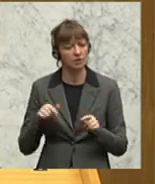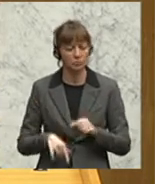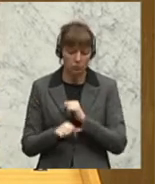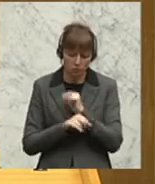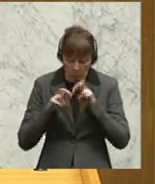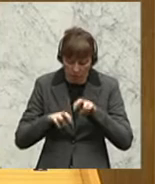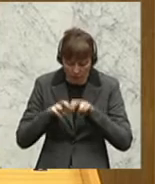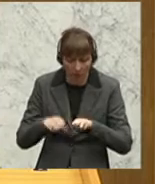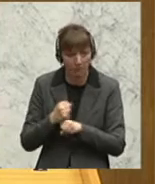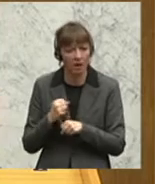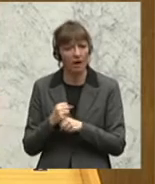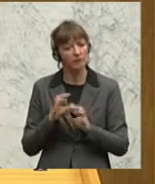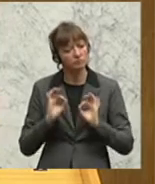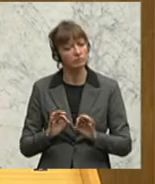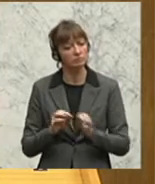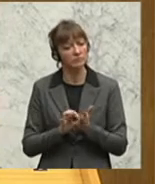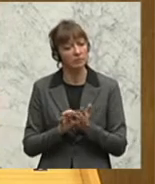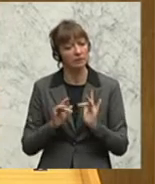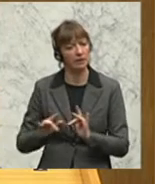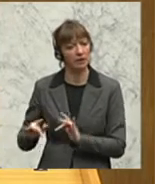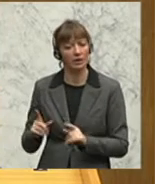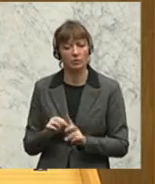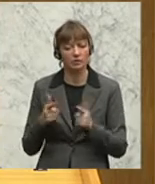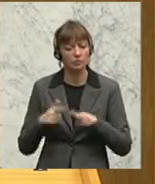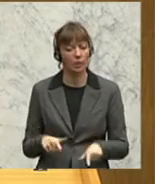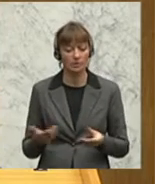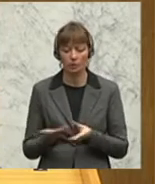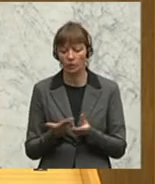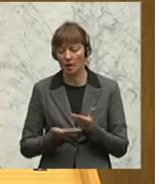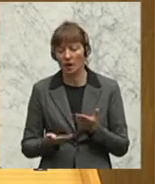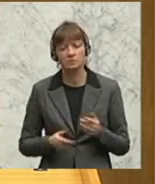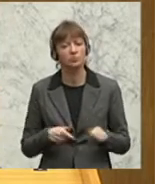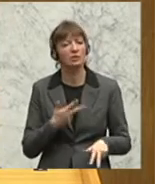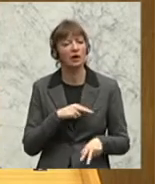sie müssen mit den Zulassungsunterlagen einen